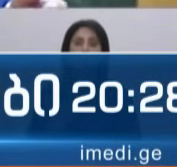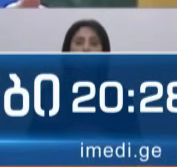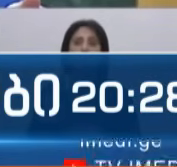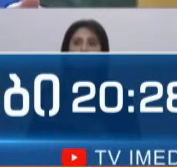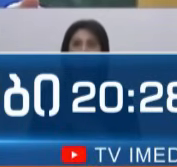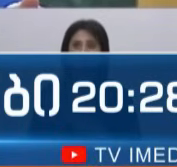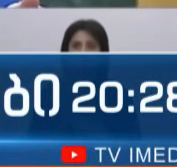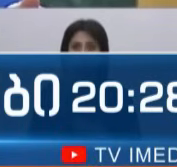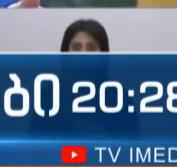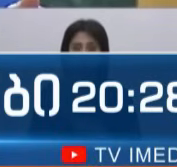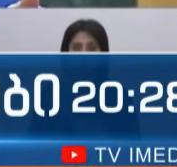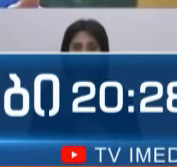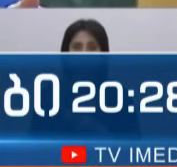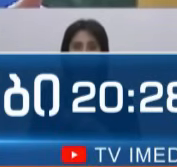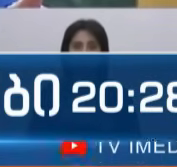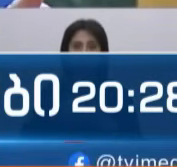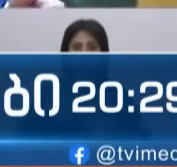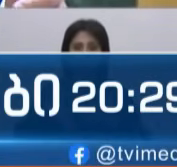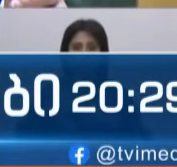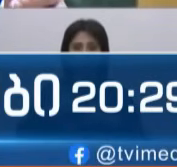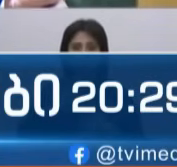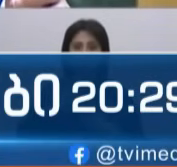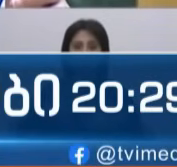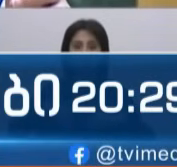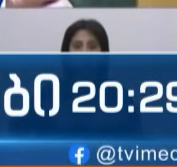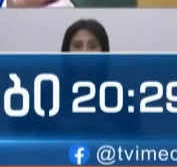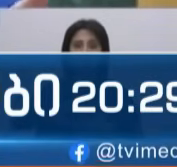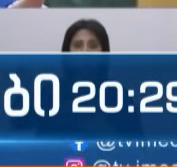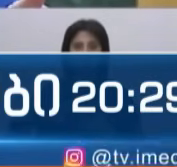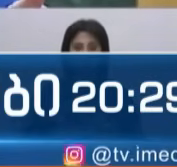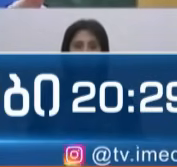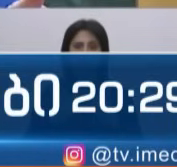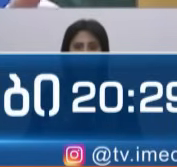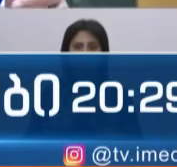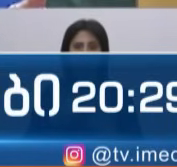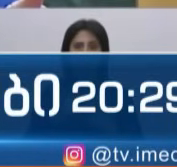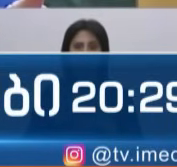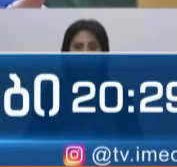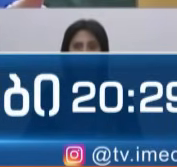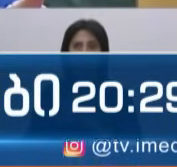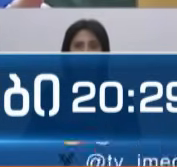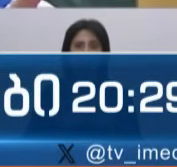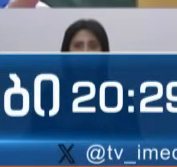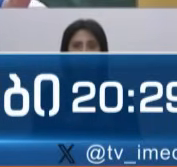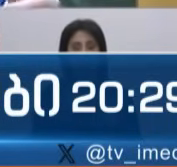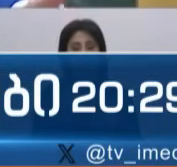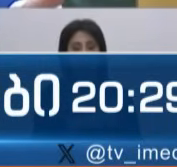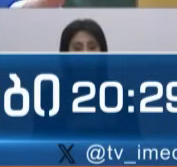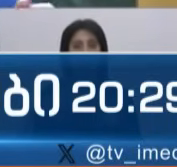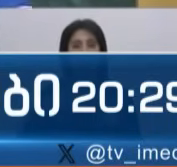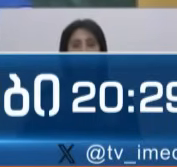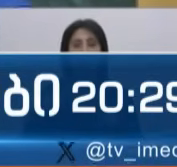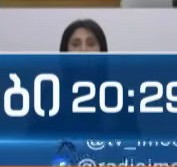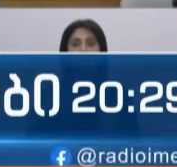შემდეგ თქვენ გააფორმეთ ეს ოკუპაცია, ევროსაბჭოს რეზოლუციას მოაწერეთ ხელი, იქ ჩაწერეთ, რომ